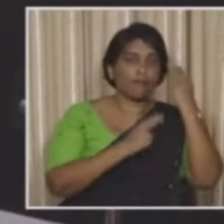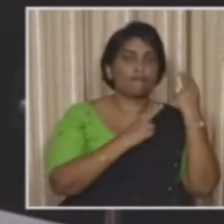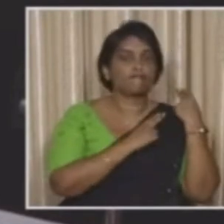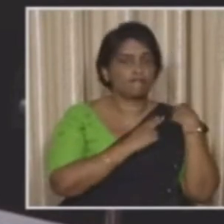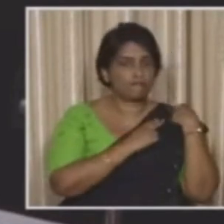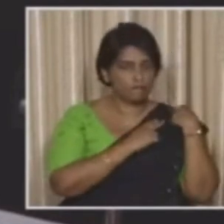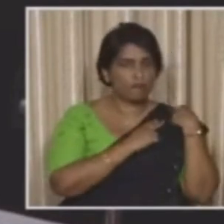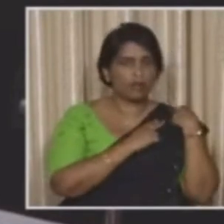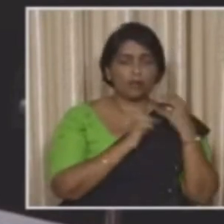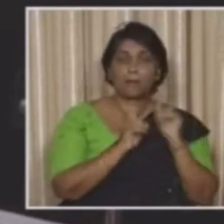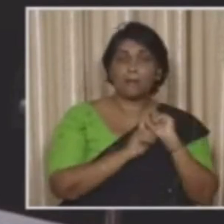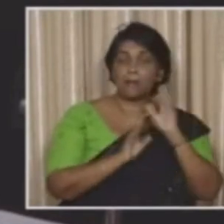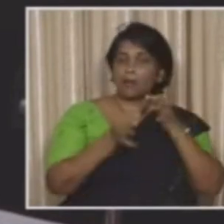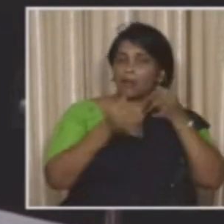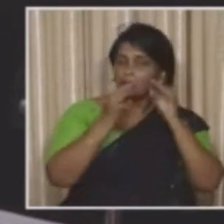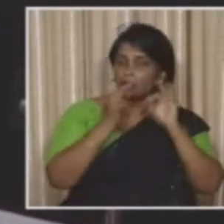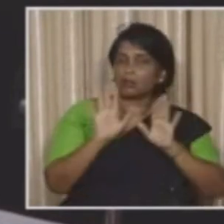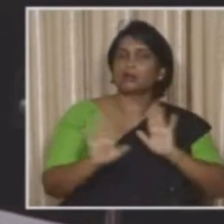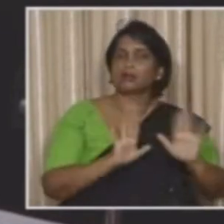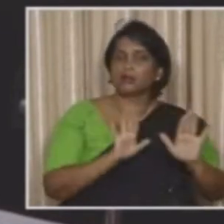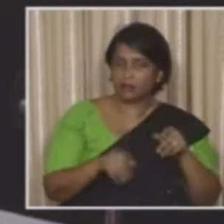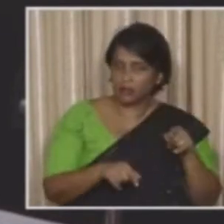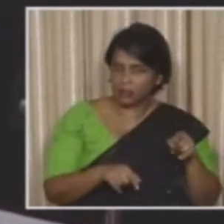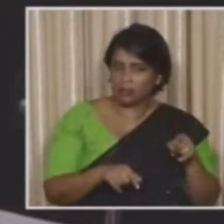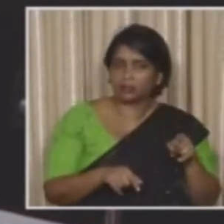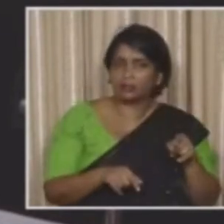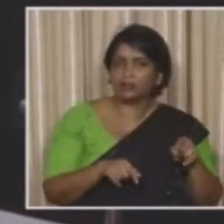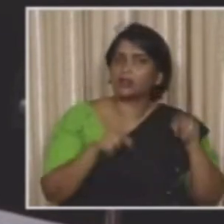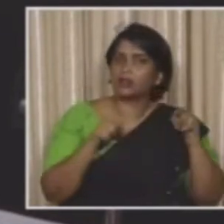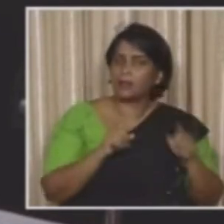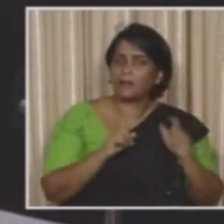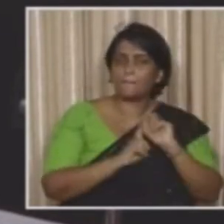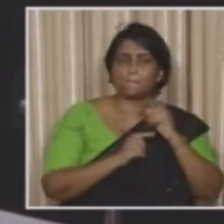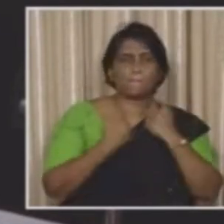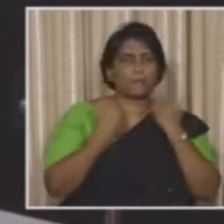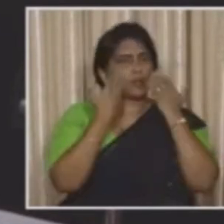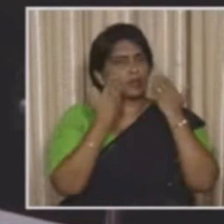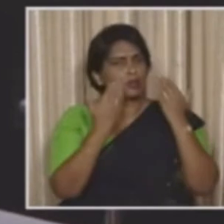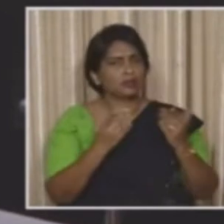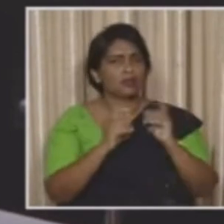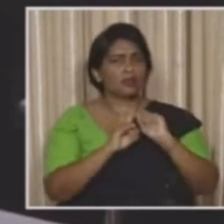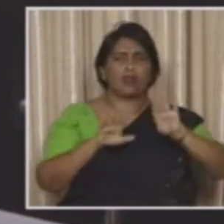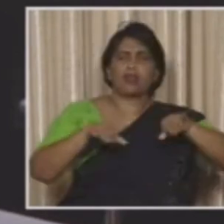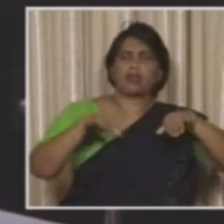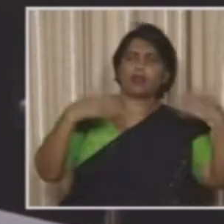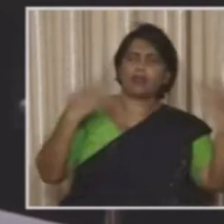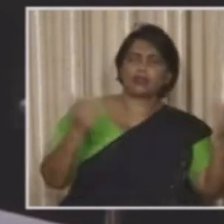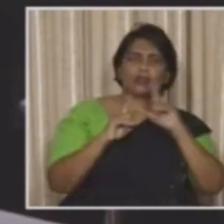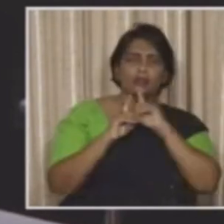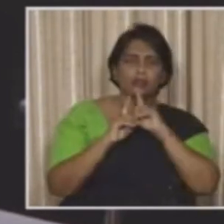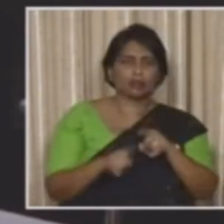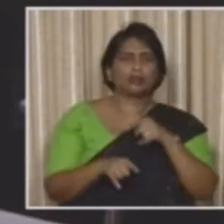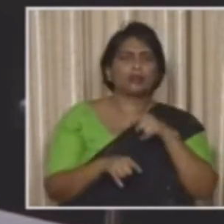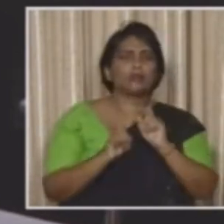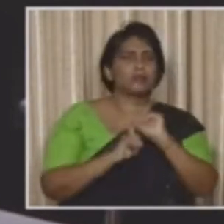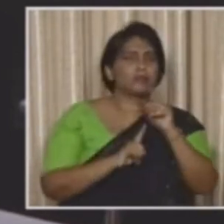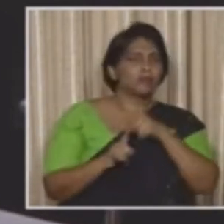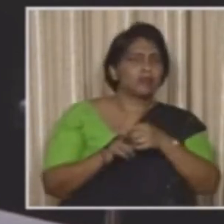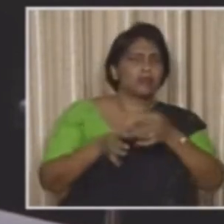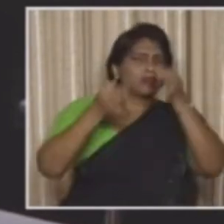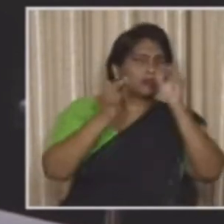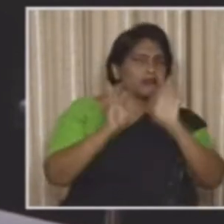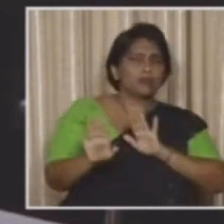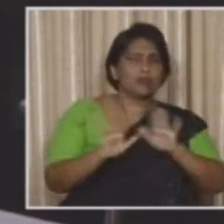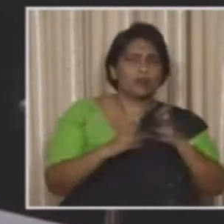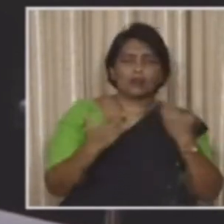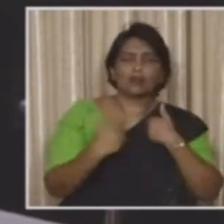තමයි සභාව විධිමත් විදිහට මෙහෙවන එක. මේ සභාව දෙස බැලුවත් සභාවෙන් එළිය යකින් ඇහුවත් මේ සභාව විධිමත් ලෙස